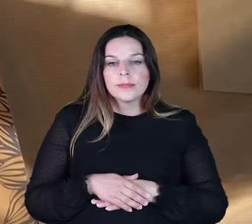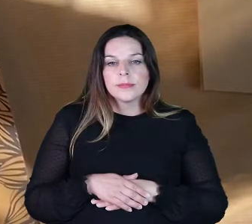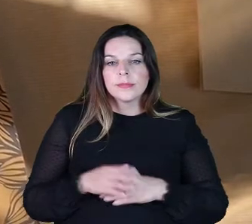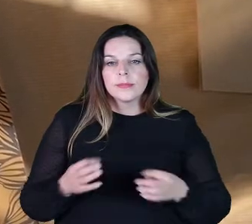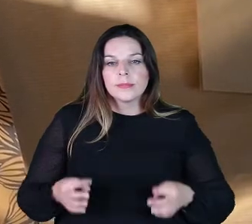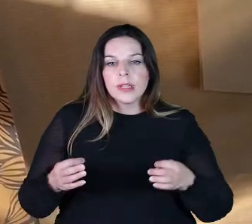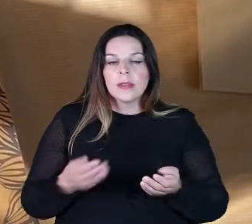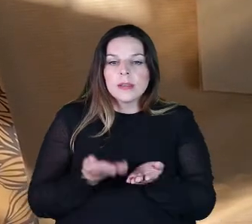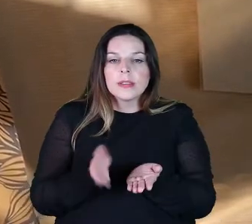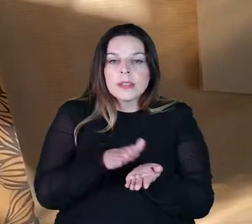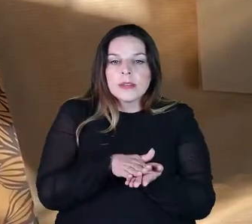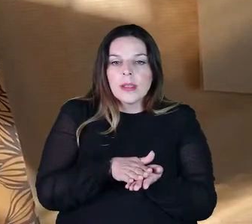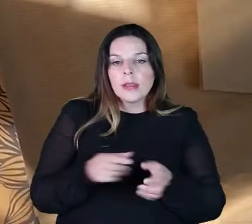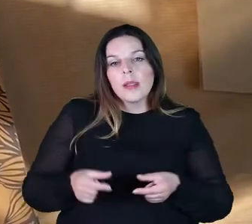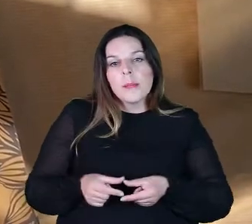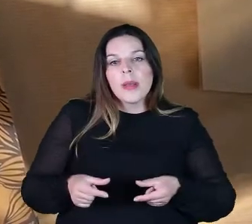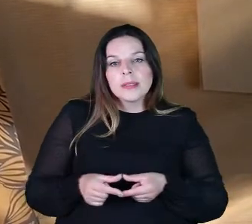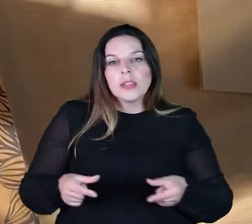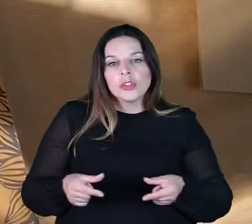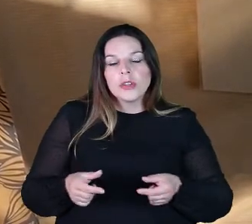Teraz zaginam je.